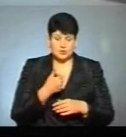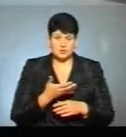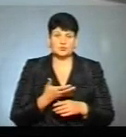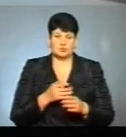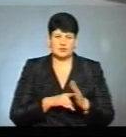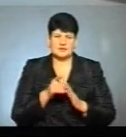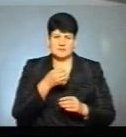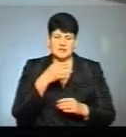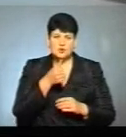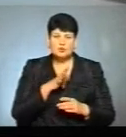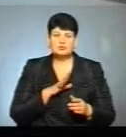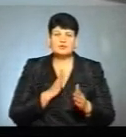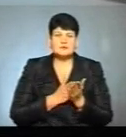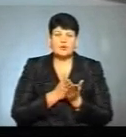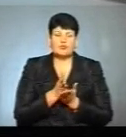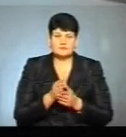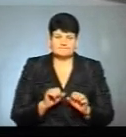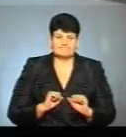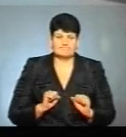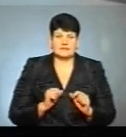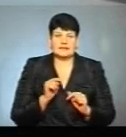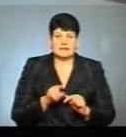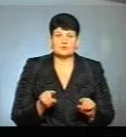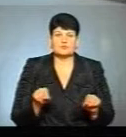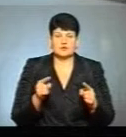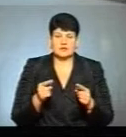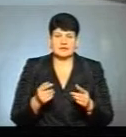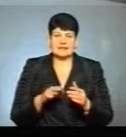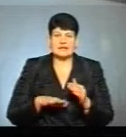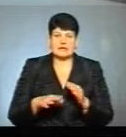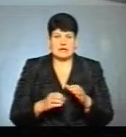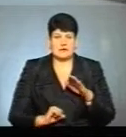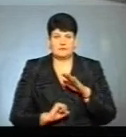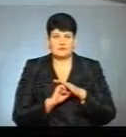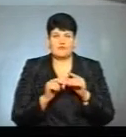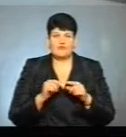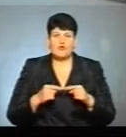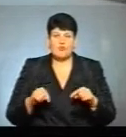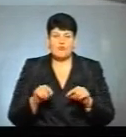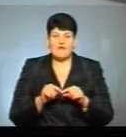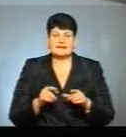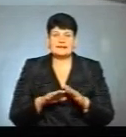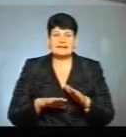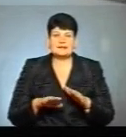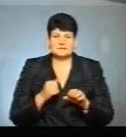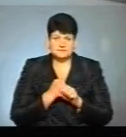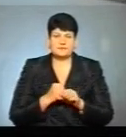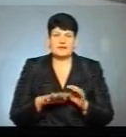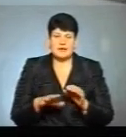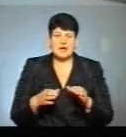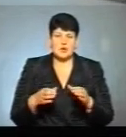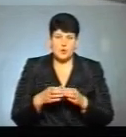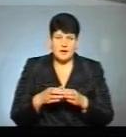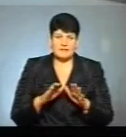були скеровані в першу чергу на те, щоб створити нову територіальну основу, а саме сформувати територіальні громади. І